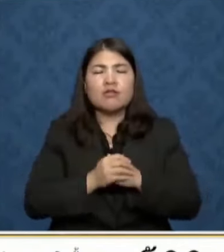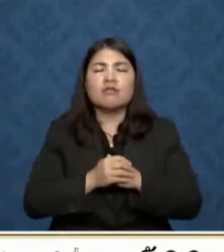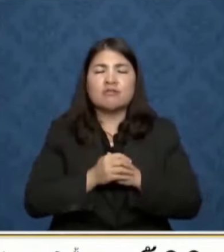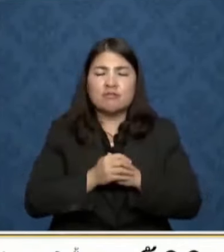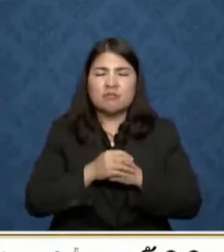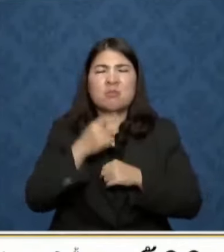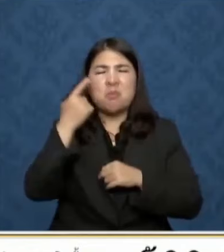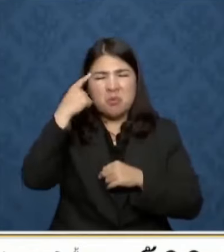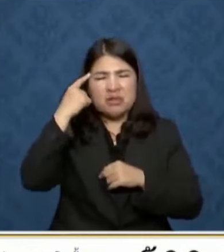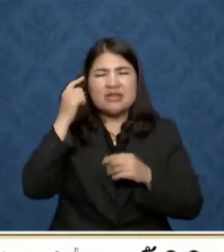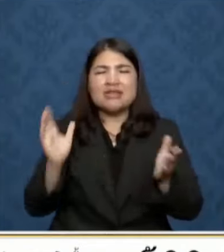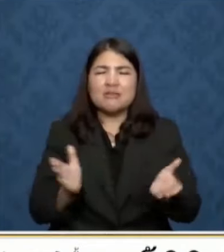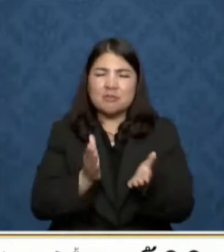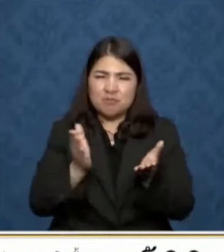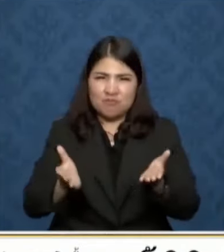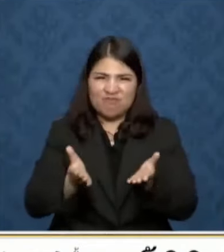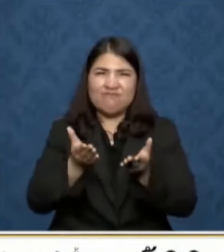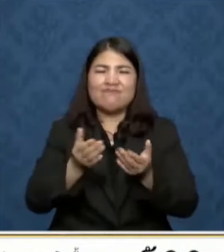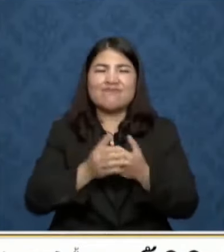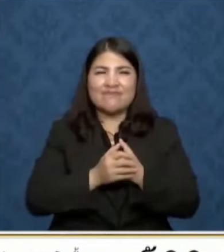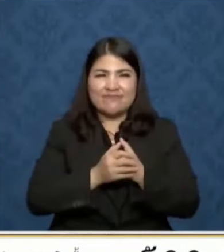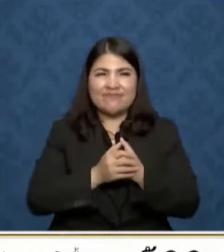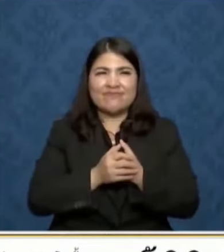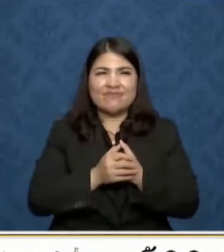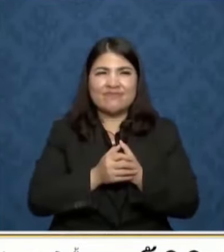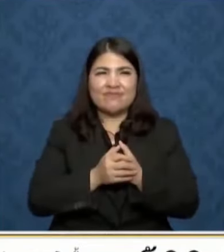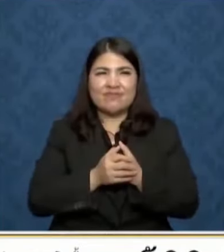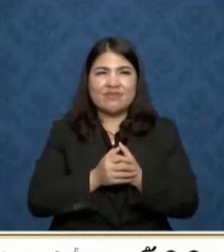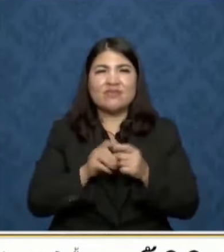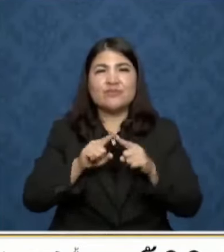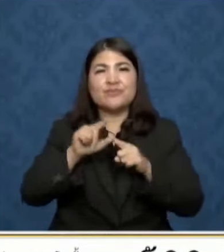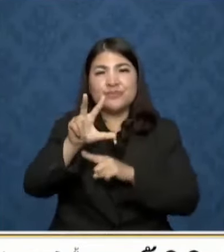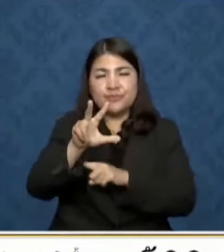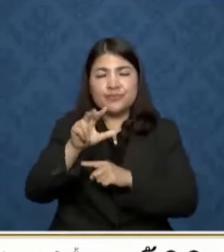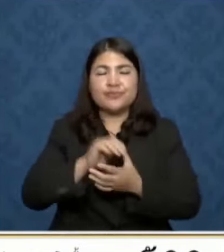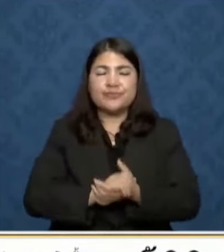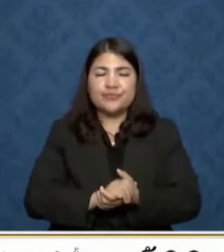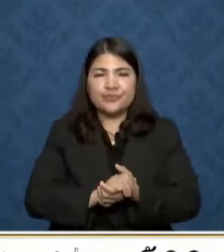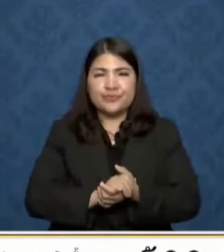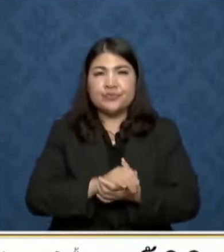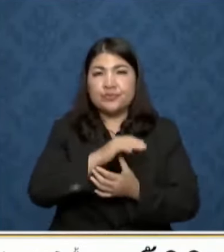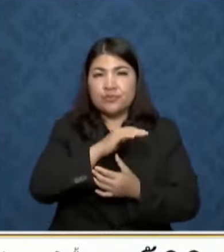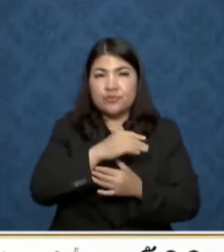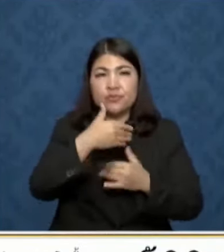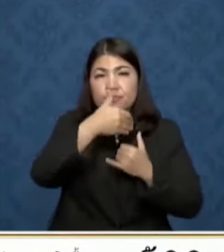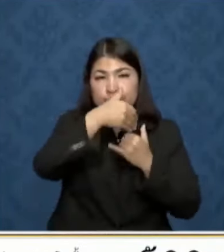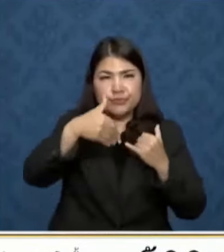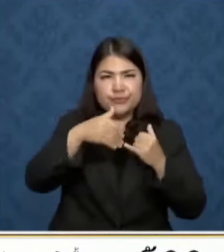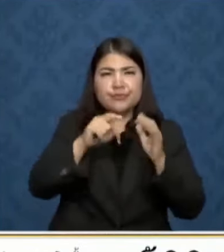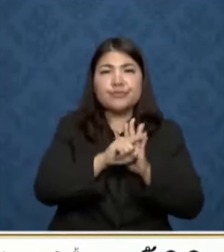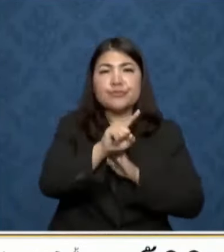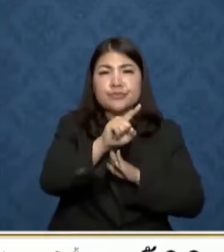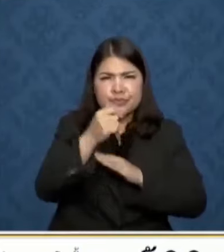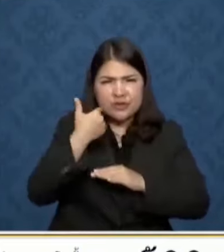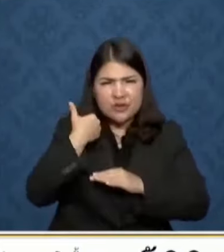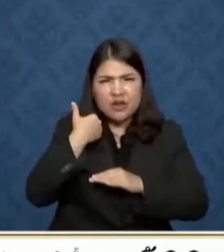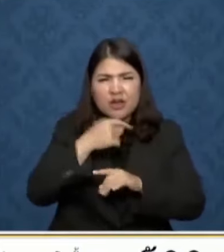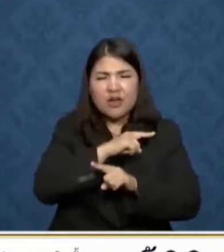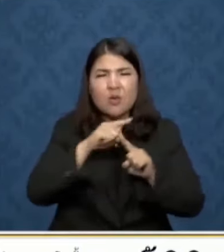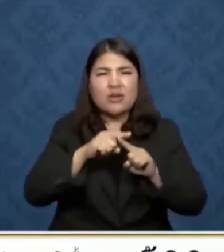ผมสนบสนุให้มัเป็นแบบนี้นะครั ถาทำได้จริงนะสาม มีการผ่ารตดครั้งทหนึไหมครั้